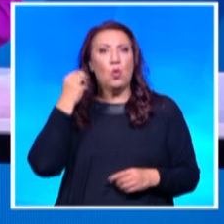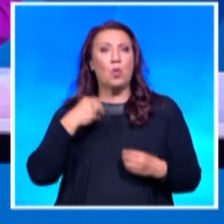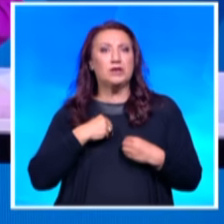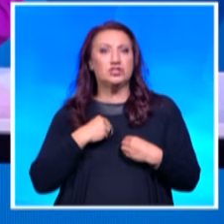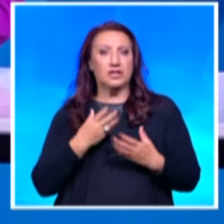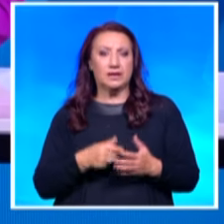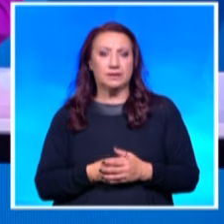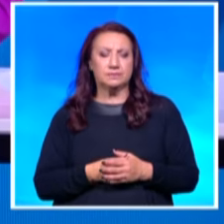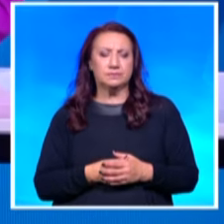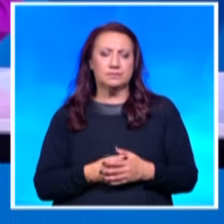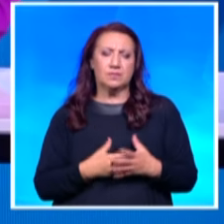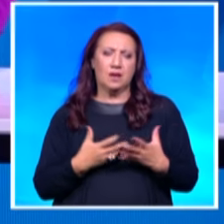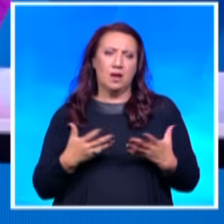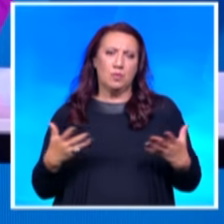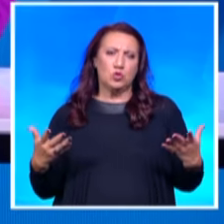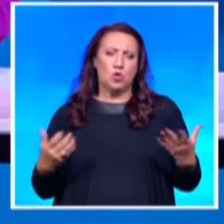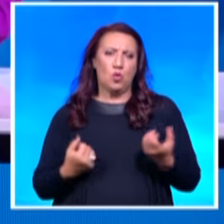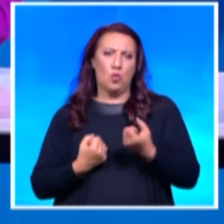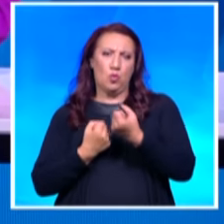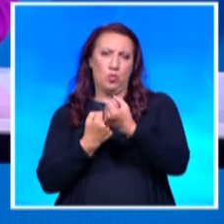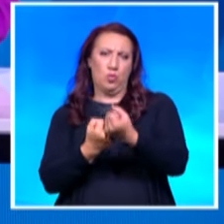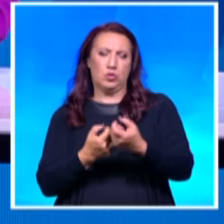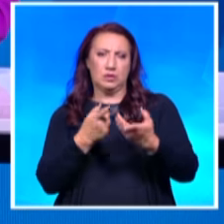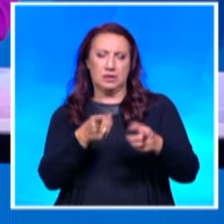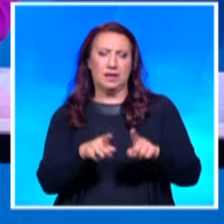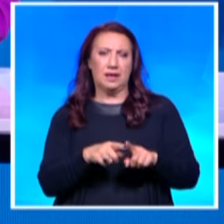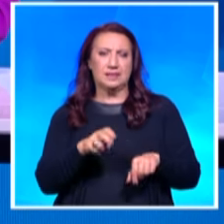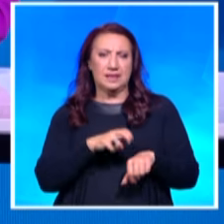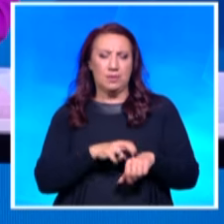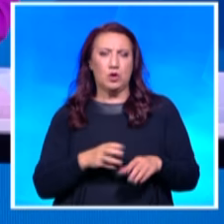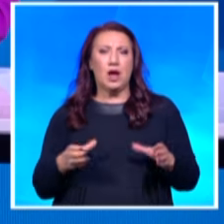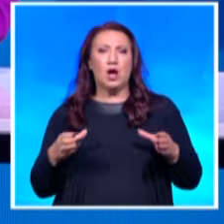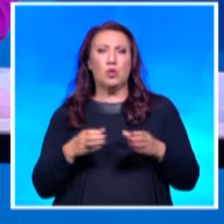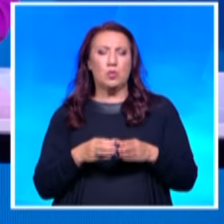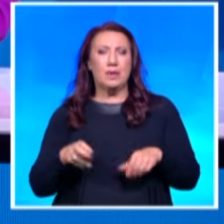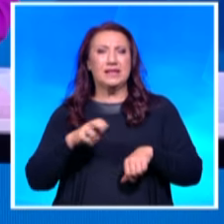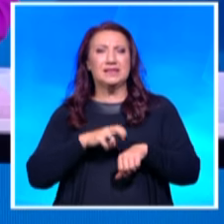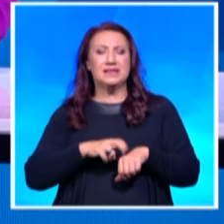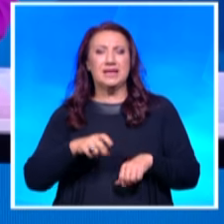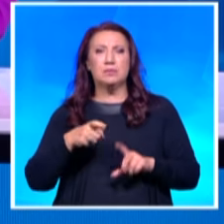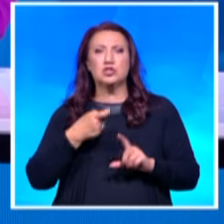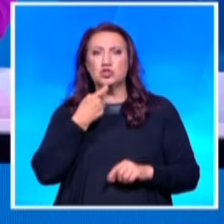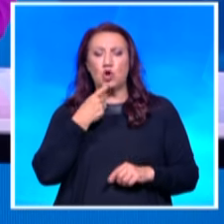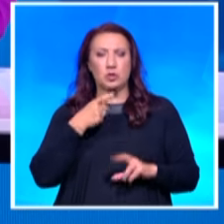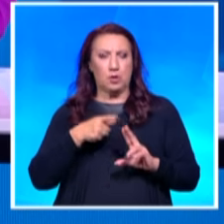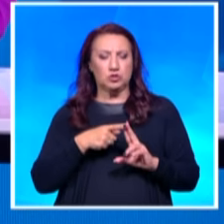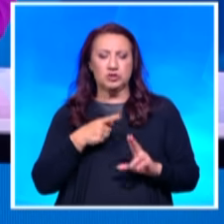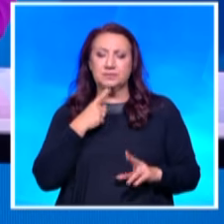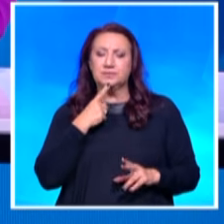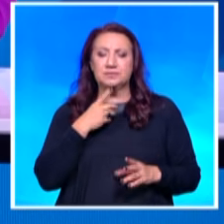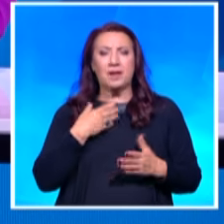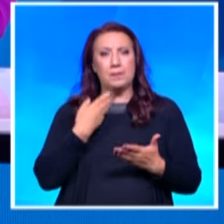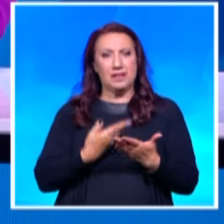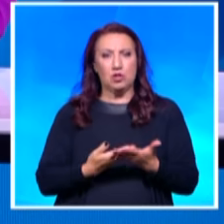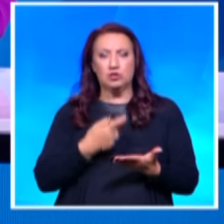за Дебора. Групата Deep Zone Project предложиха безвъзмездно да запишат нейни авторски песни, а ателие във Варна